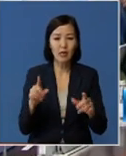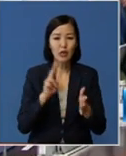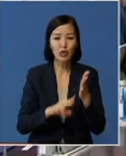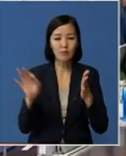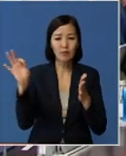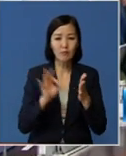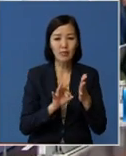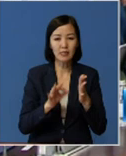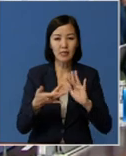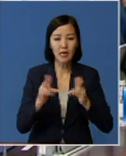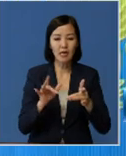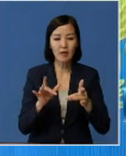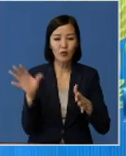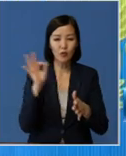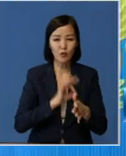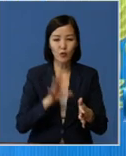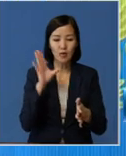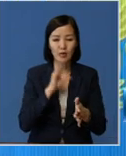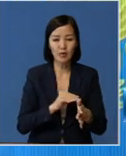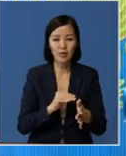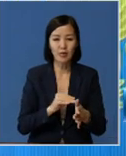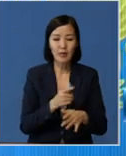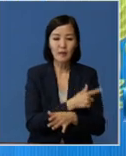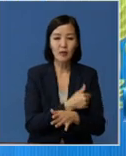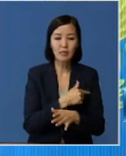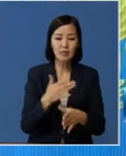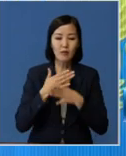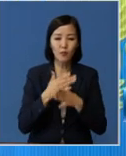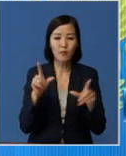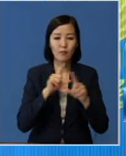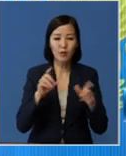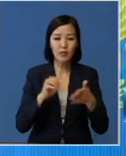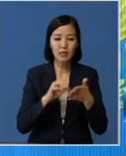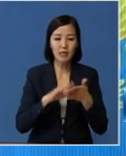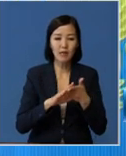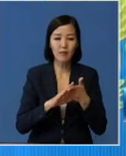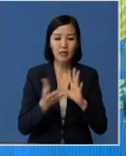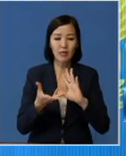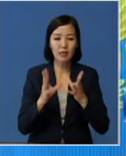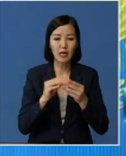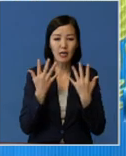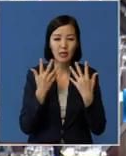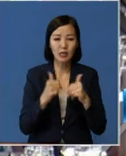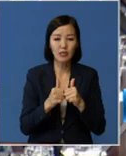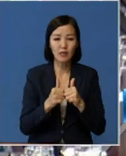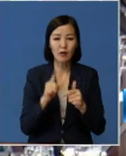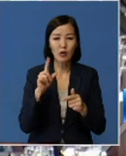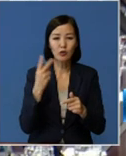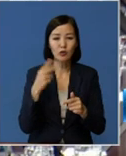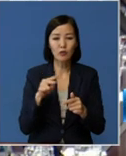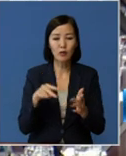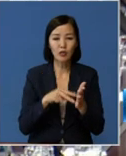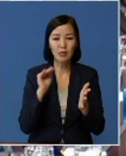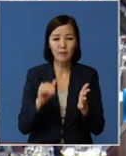70%-на ғаламтор қол жетімді. Ал медициналық көмек беру ұйымдарына тіркелмеген адамдар саны аймақта әзірге 127